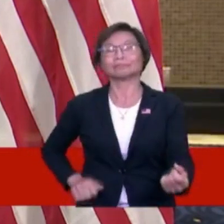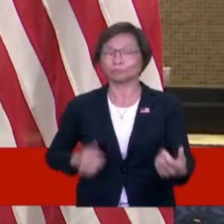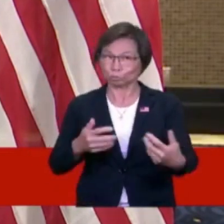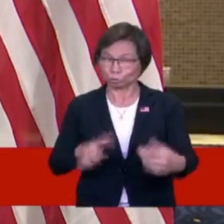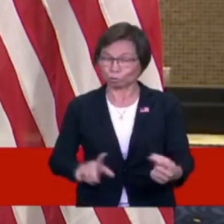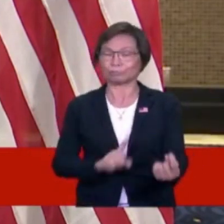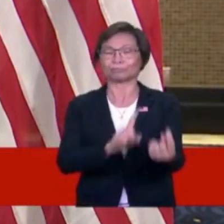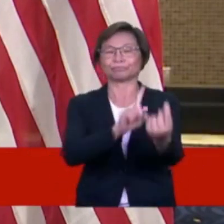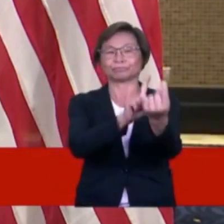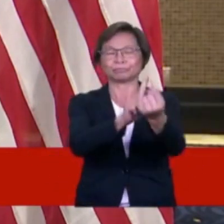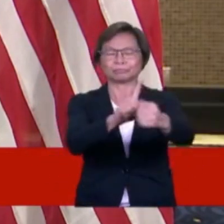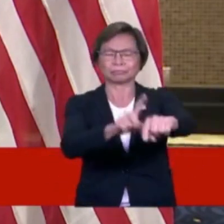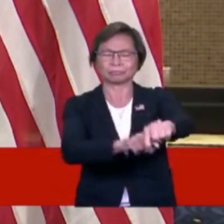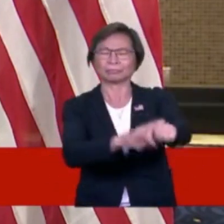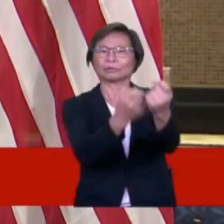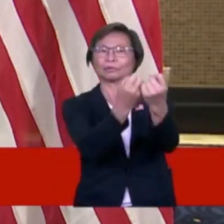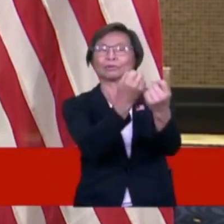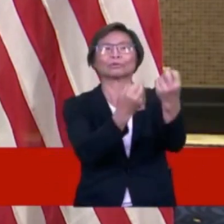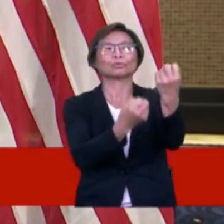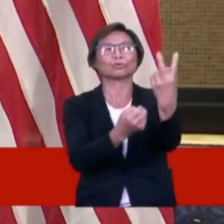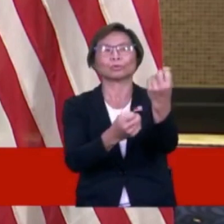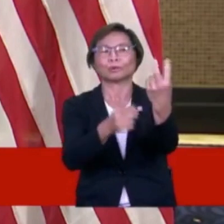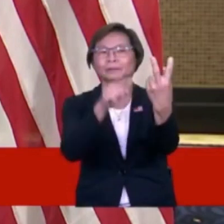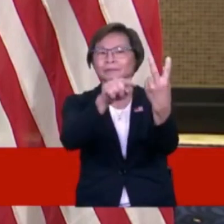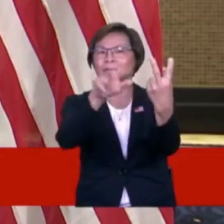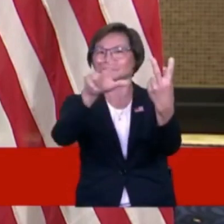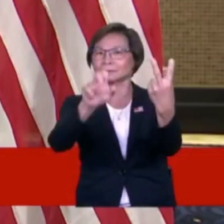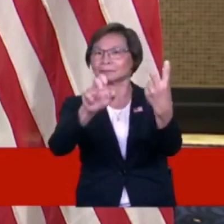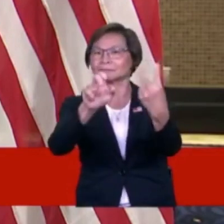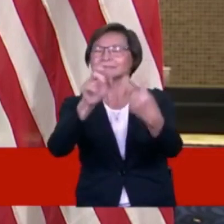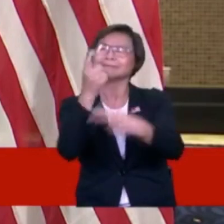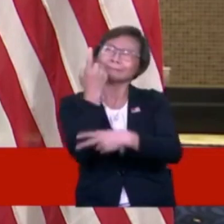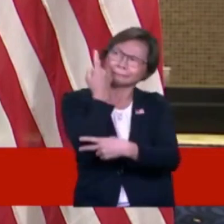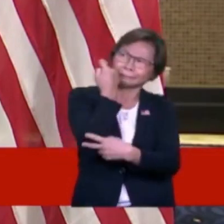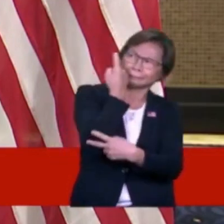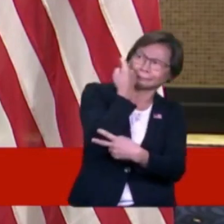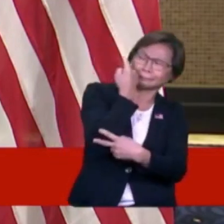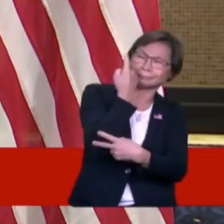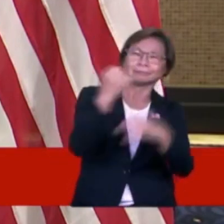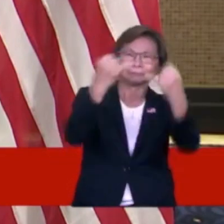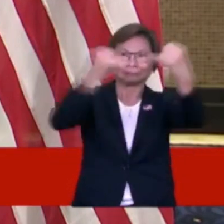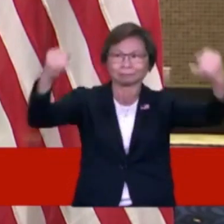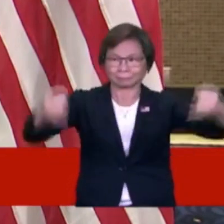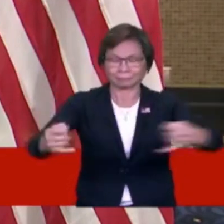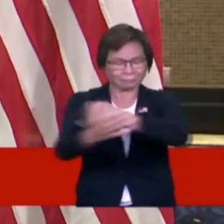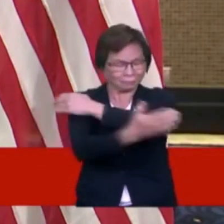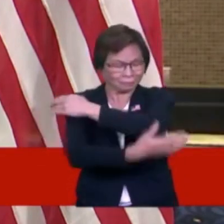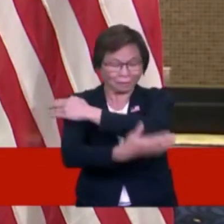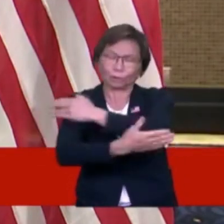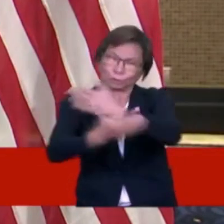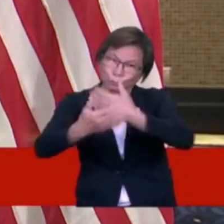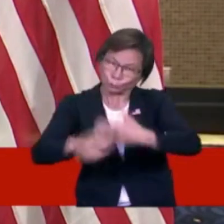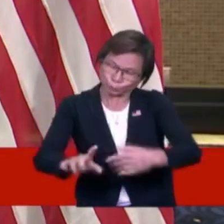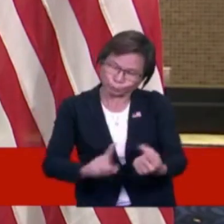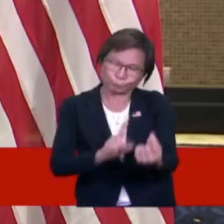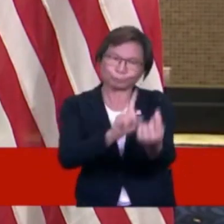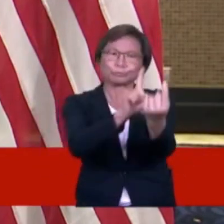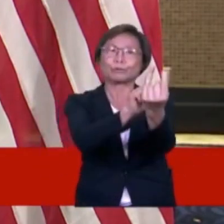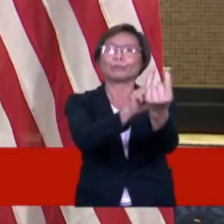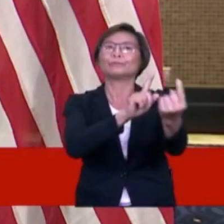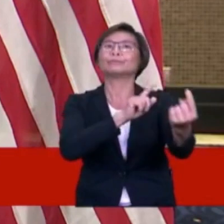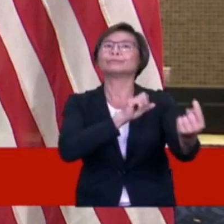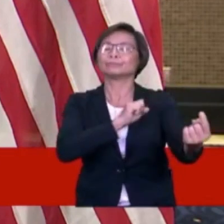agung pada 12.00 tengah-tengah lagi tadi di Istana Negara di